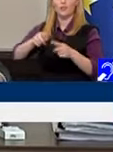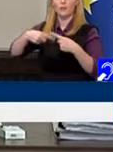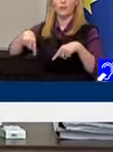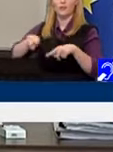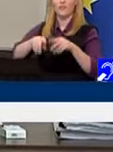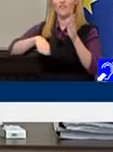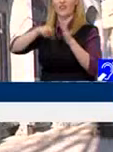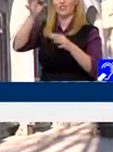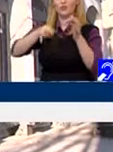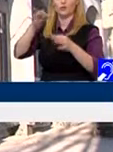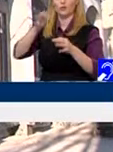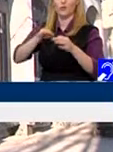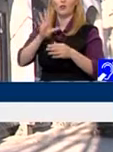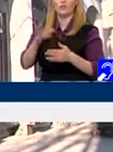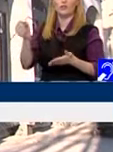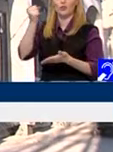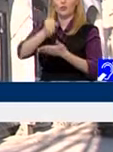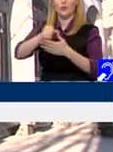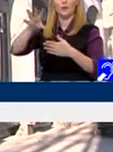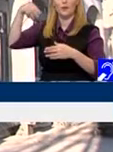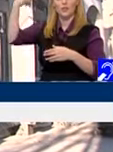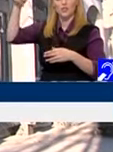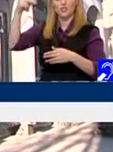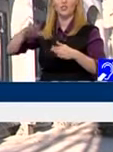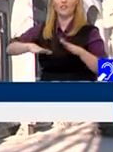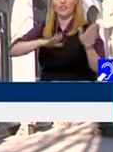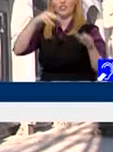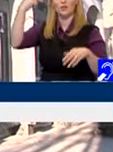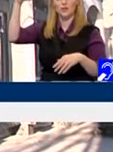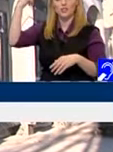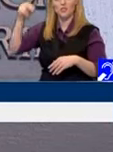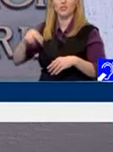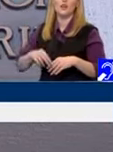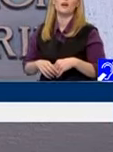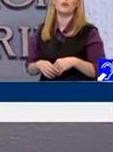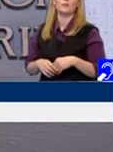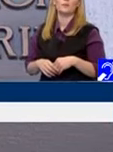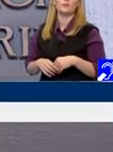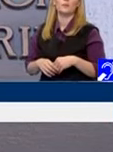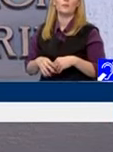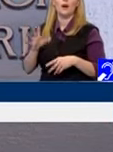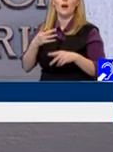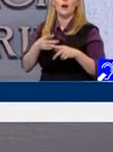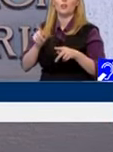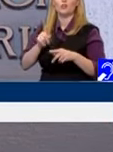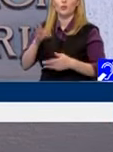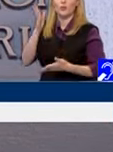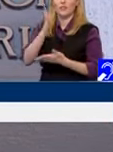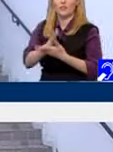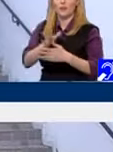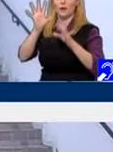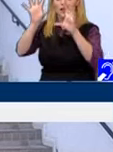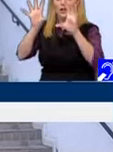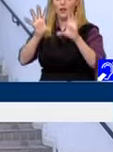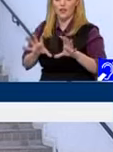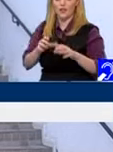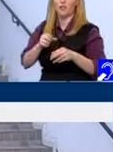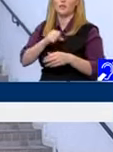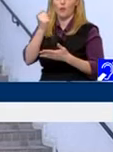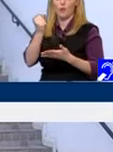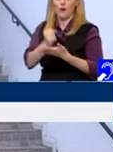al Magistraturii va fi și numirea președințelor și vicepreședinților instanțelor de judecată. Pentru a deveni lege, proiectul trebuie să